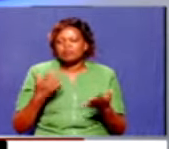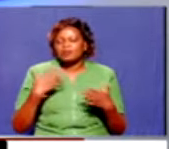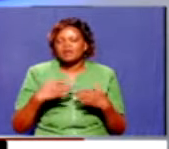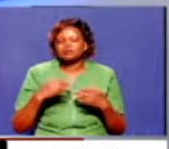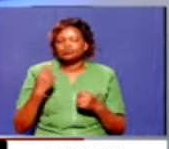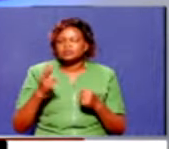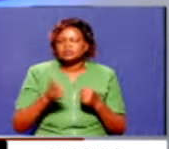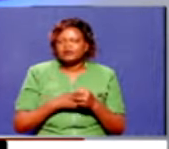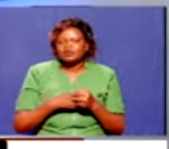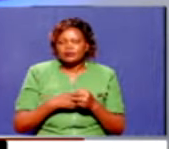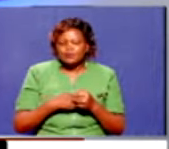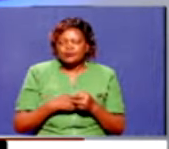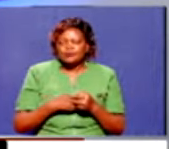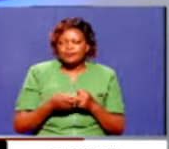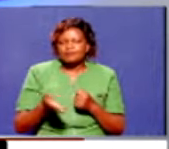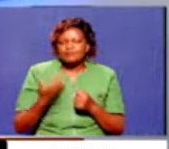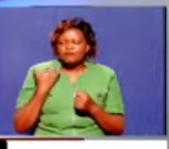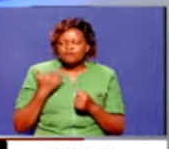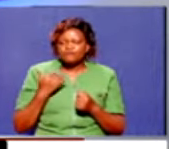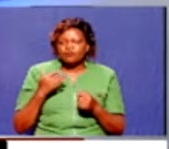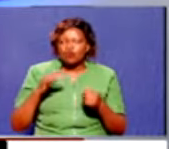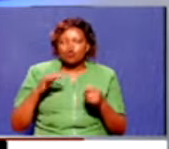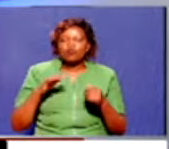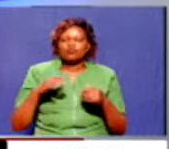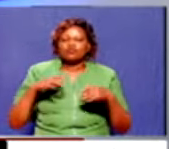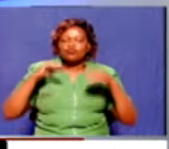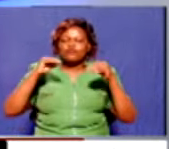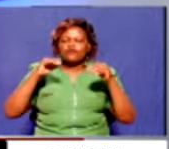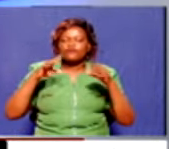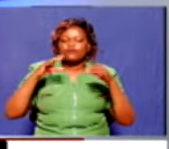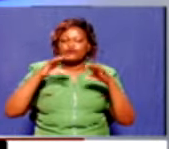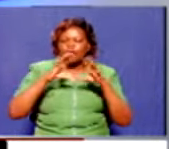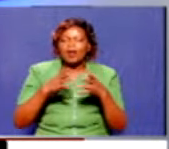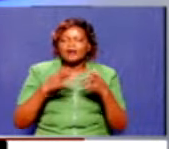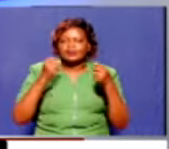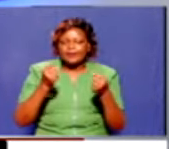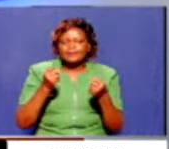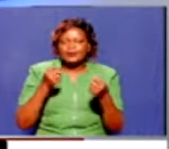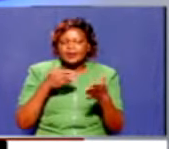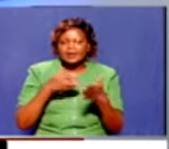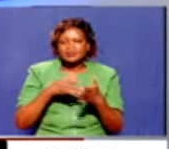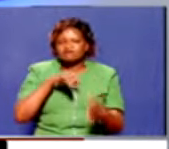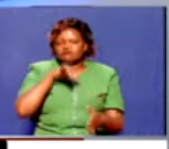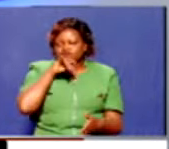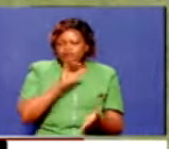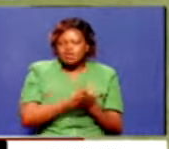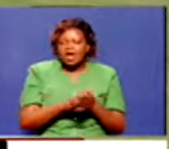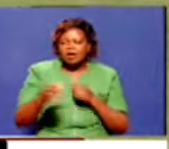michuano ya kufuzu kwa kombe la dunia mwaka 2022 dhidi ya Uganda Cranes na Mavubi ya Rwanda.